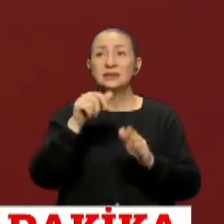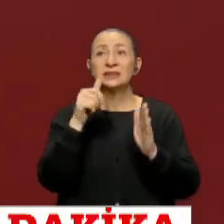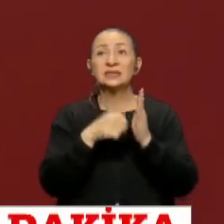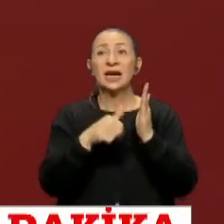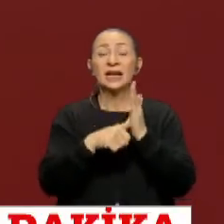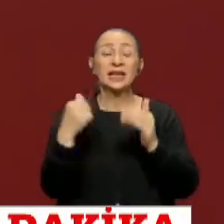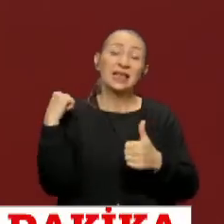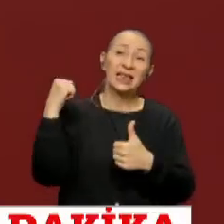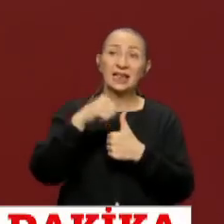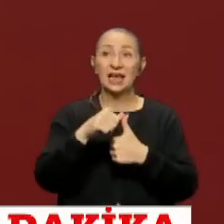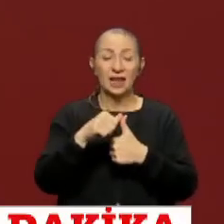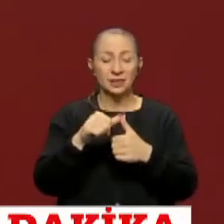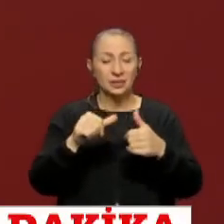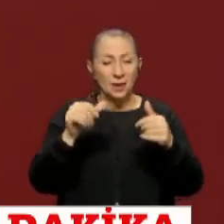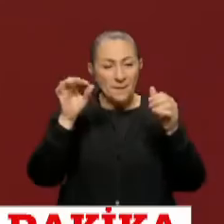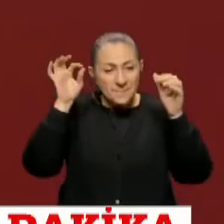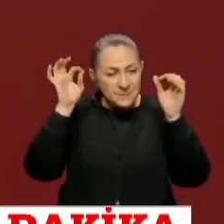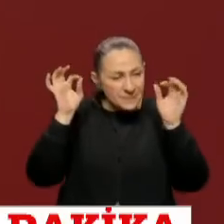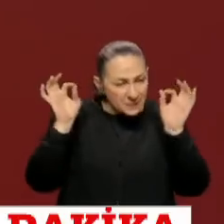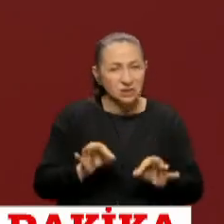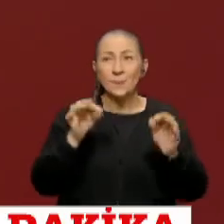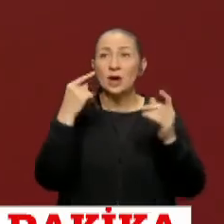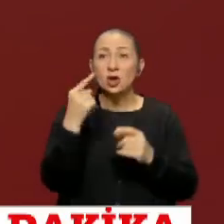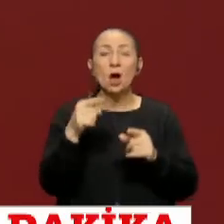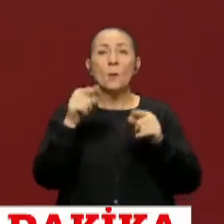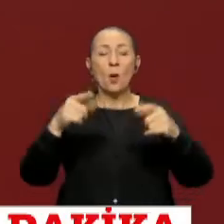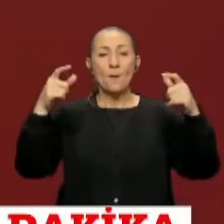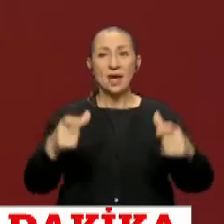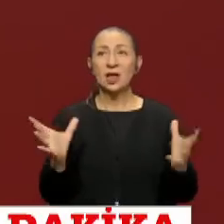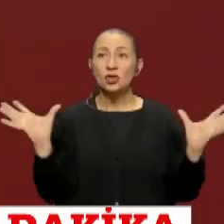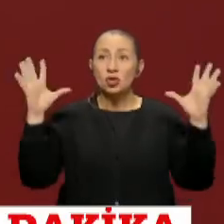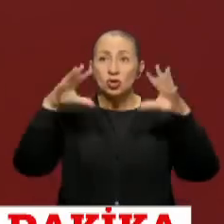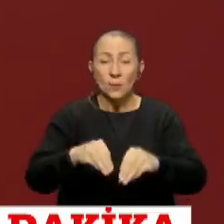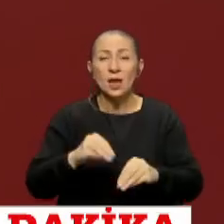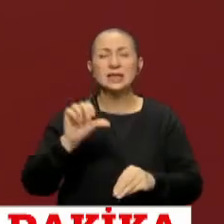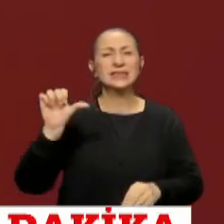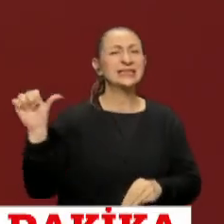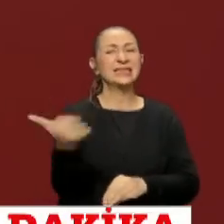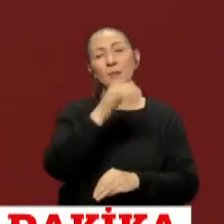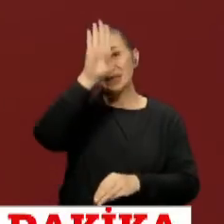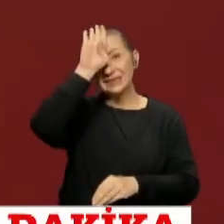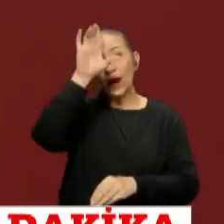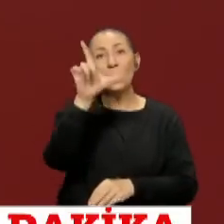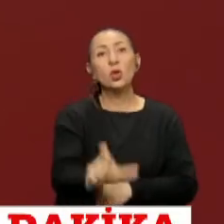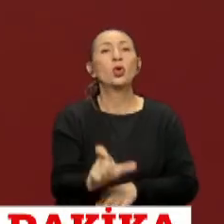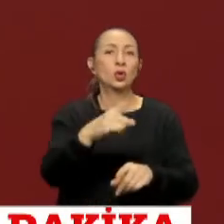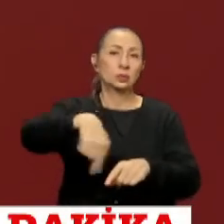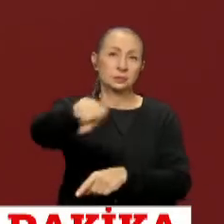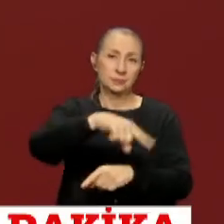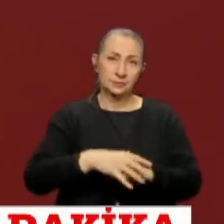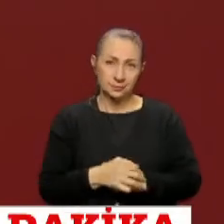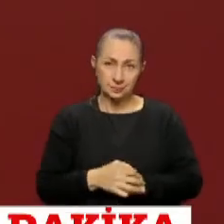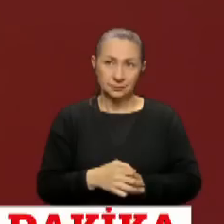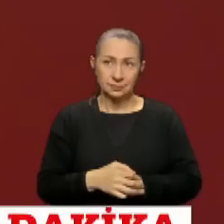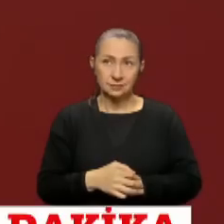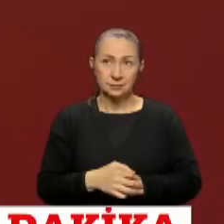tarihe yeniden damgasını vurmak üzere bu meydanda toplanan aziz İstanbullular,